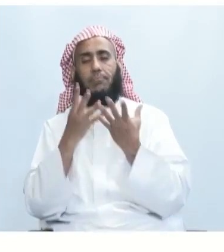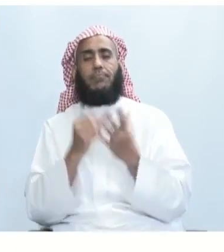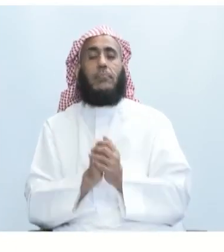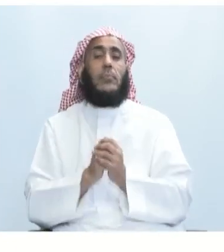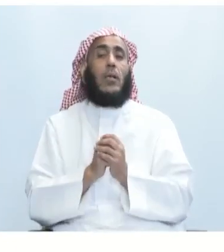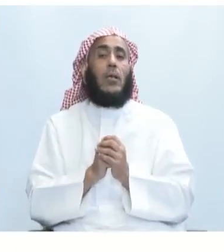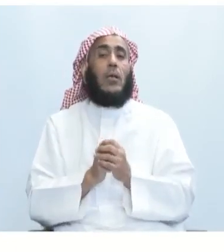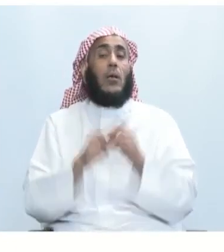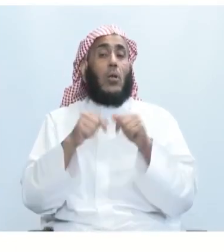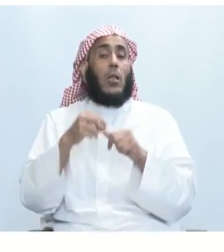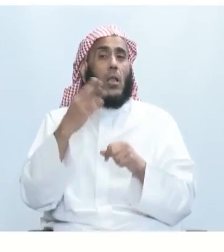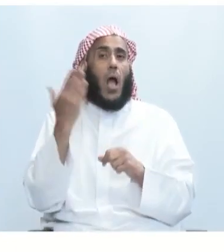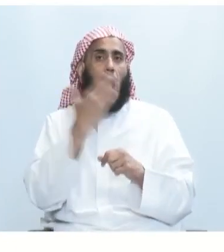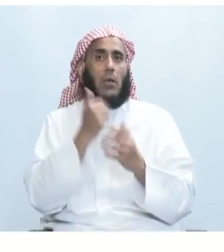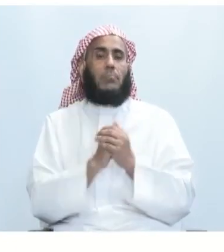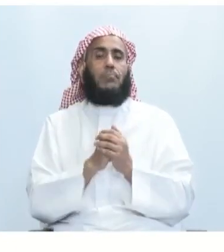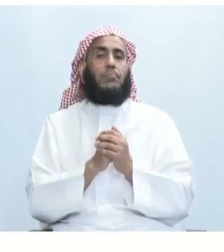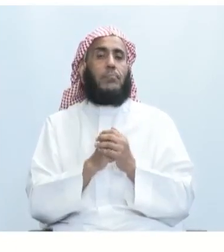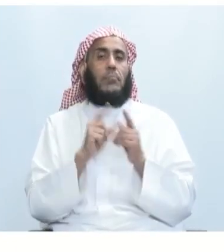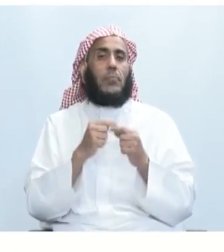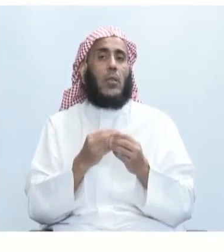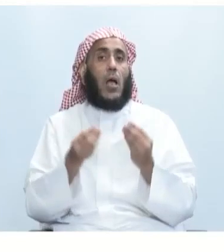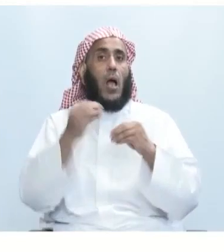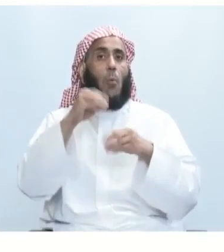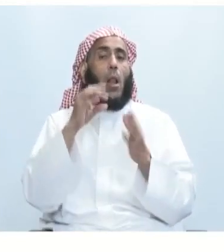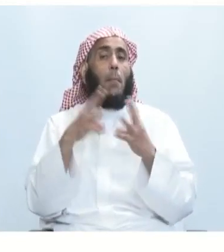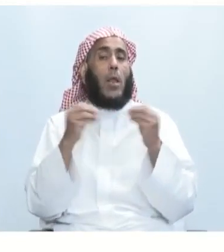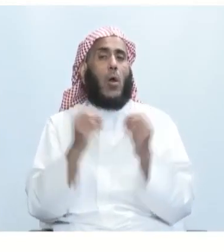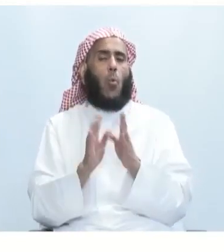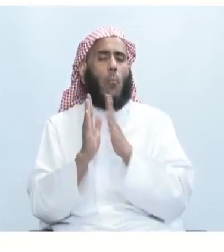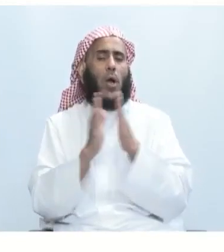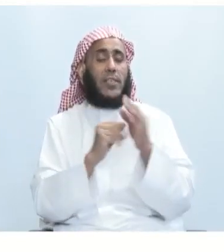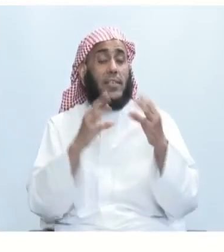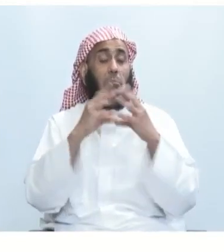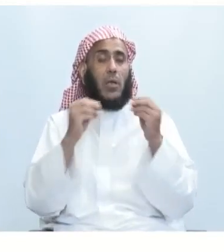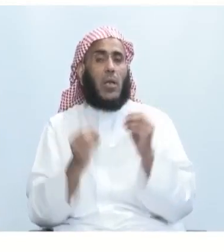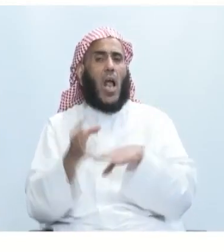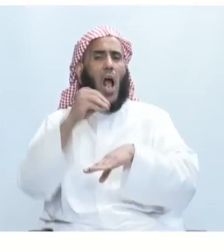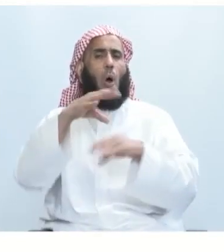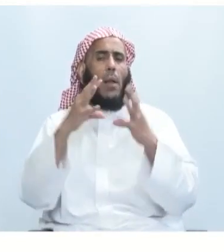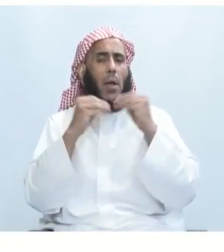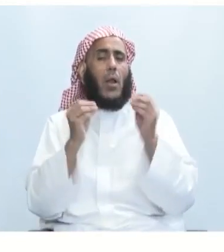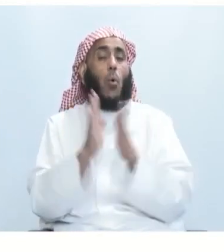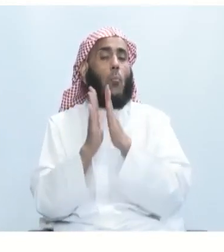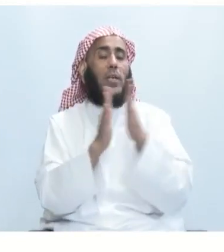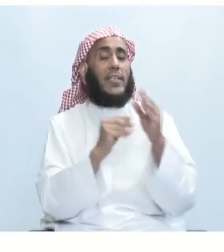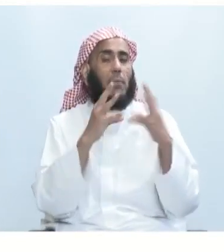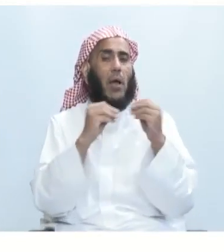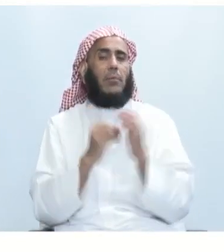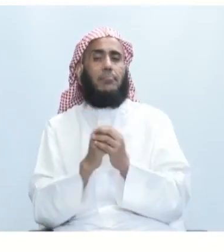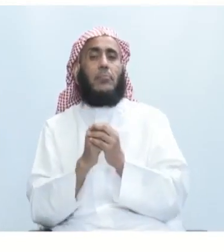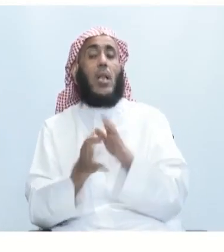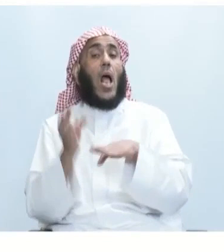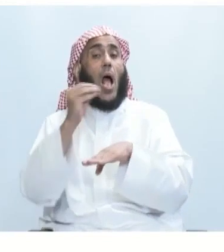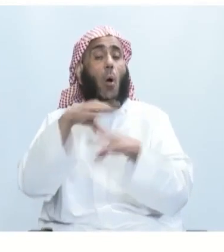هنا ثالثا اقرا لاحظ حوامل المعنى ومحددات المعنى هنا حوامل المعنى وه محددات المعنى